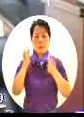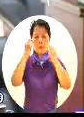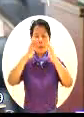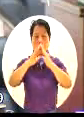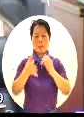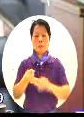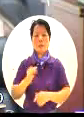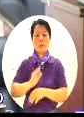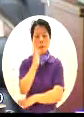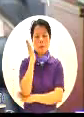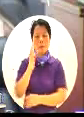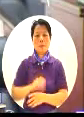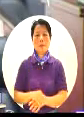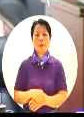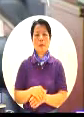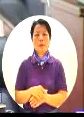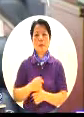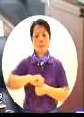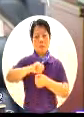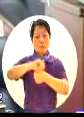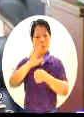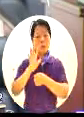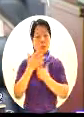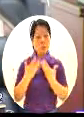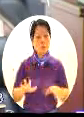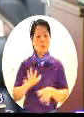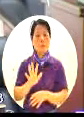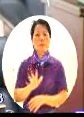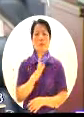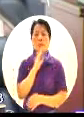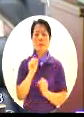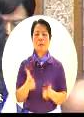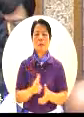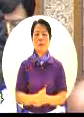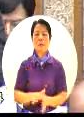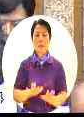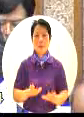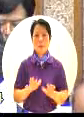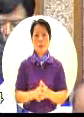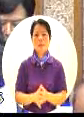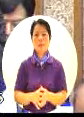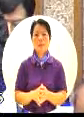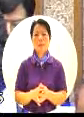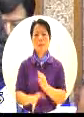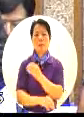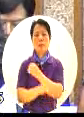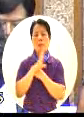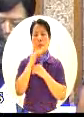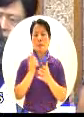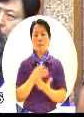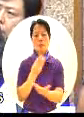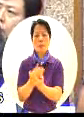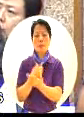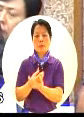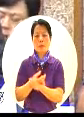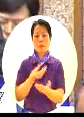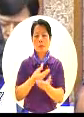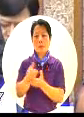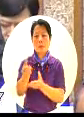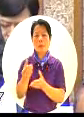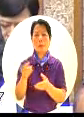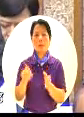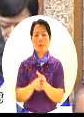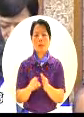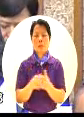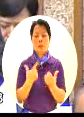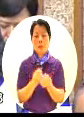升， 当然目前还是基本上真正这个除了债务还本之外，哈，举债的这一个部